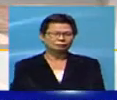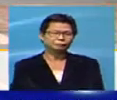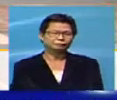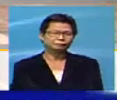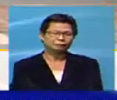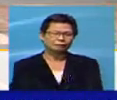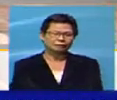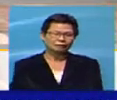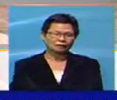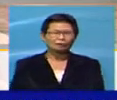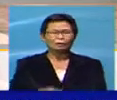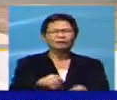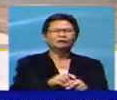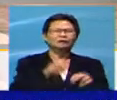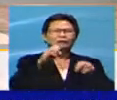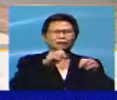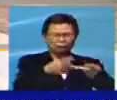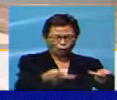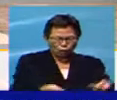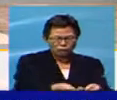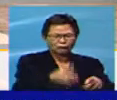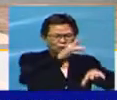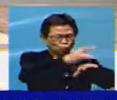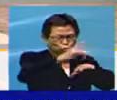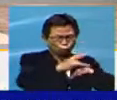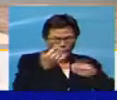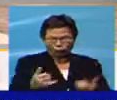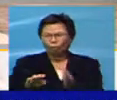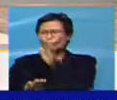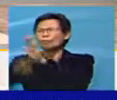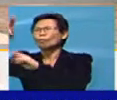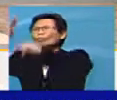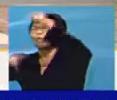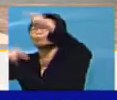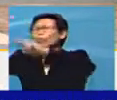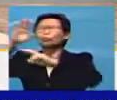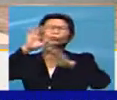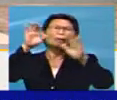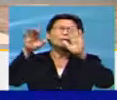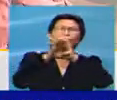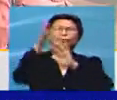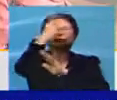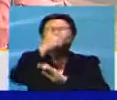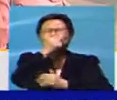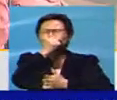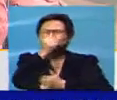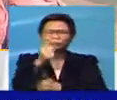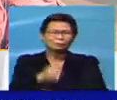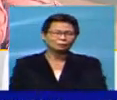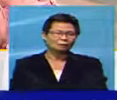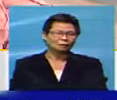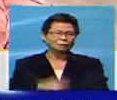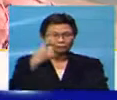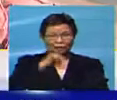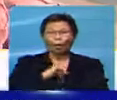daripada kawasan yang lapang and then jadi bangunan yang cantiklah, dia punya gambar-gambar pun menarik. Baguslah sebab kalau macam